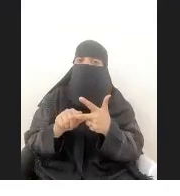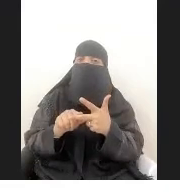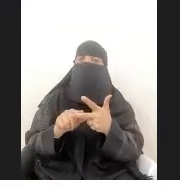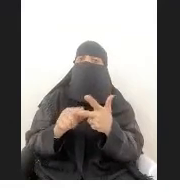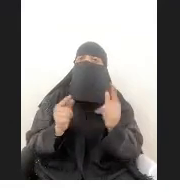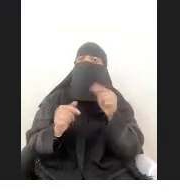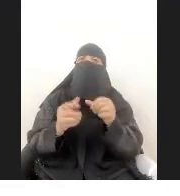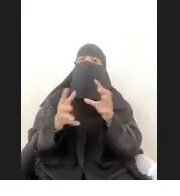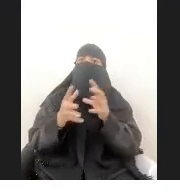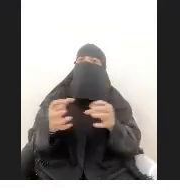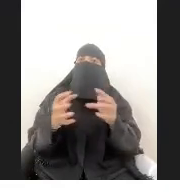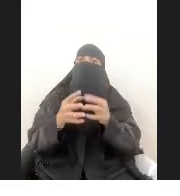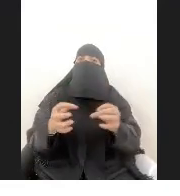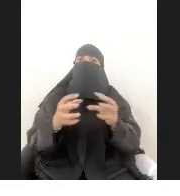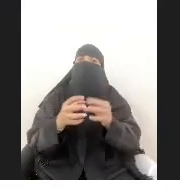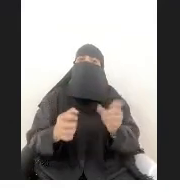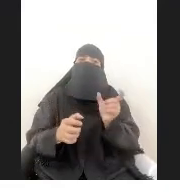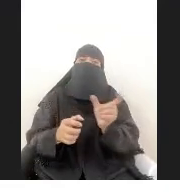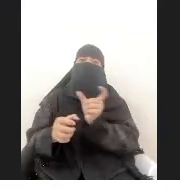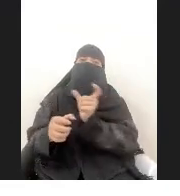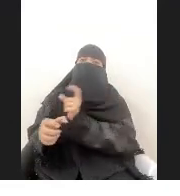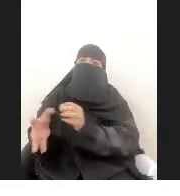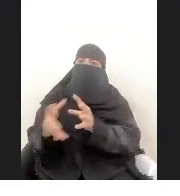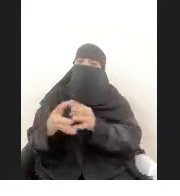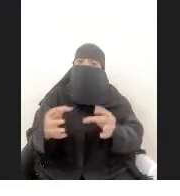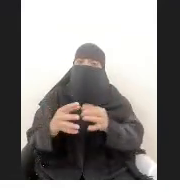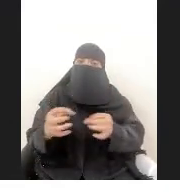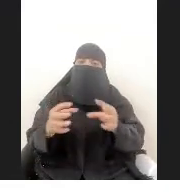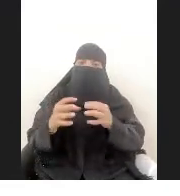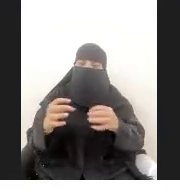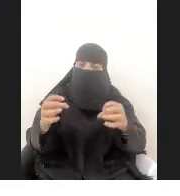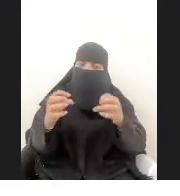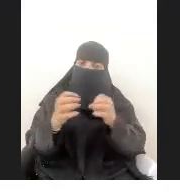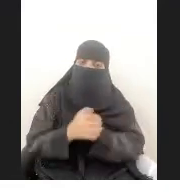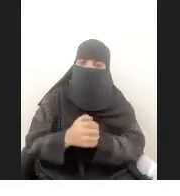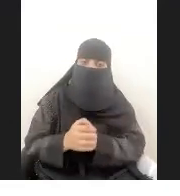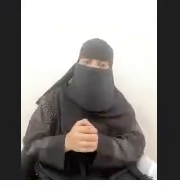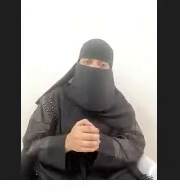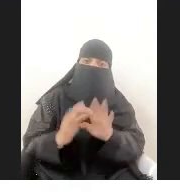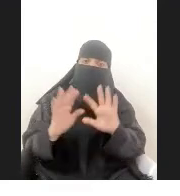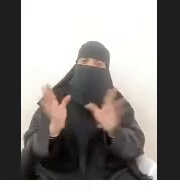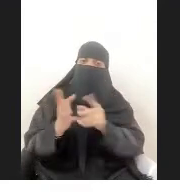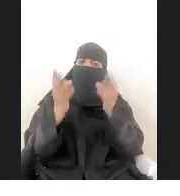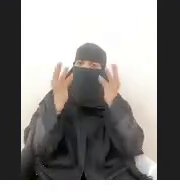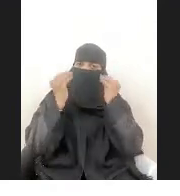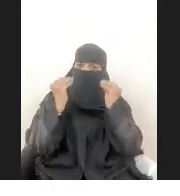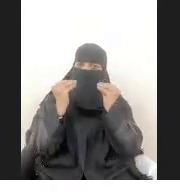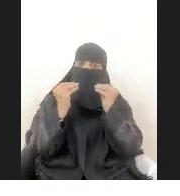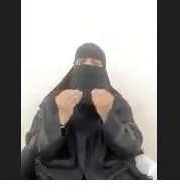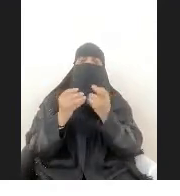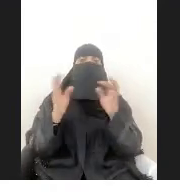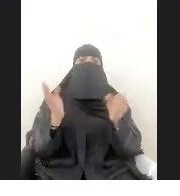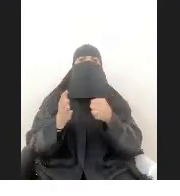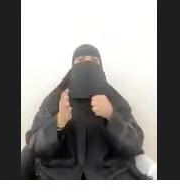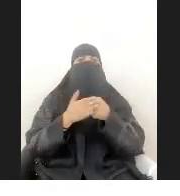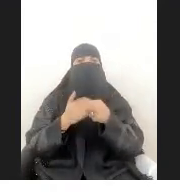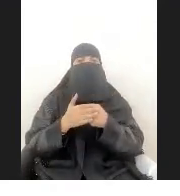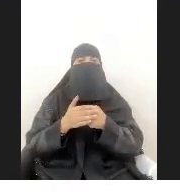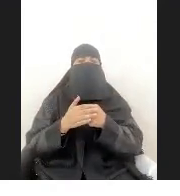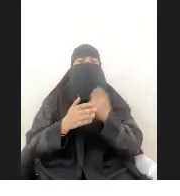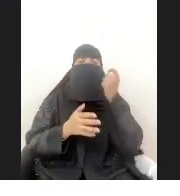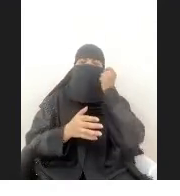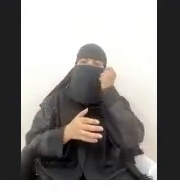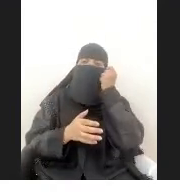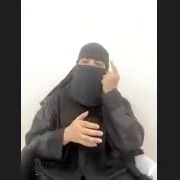وحدة تعليمية قائمة على التعلم المصغر تكون تخدم فكرة واحدة أو موضوع واحد ضمن